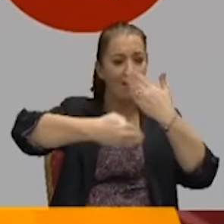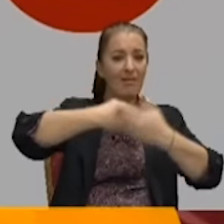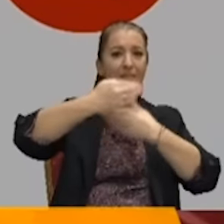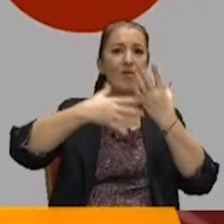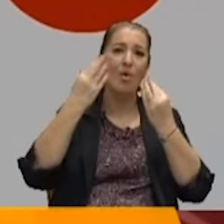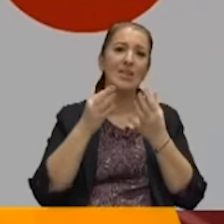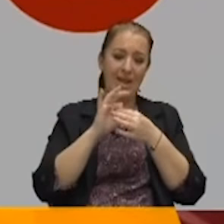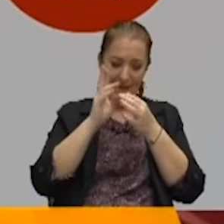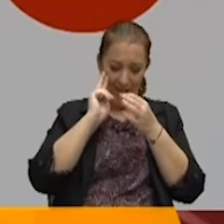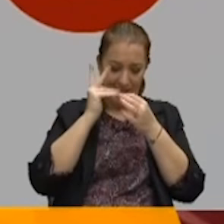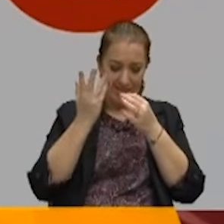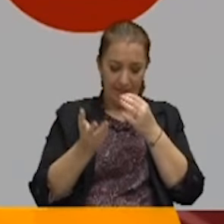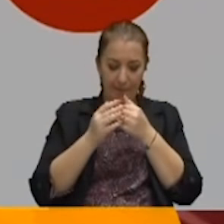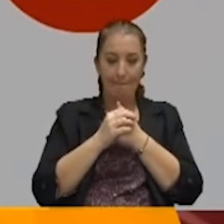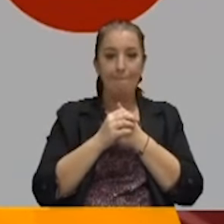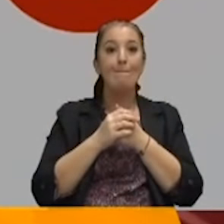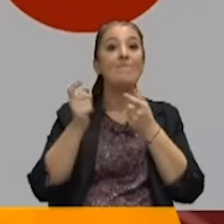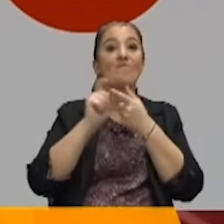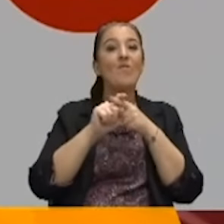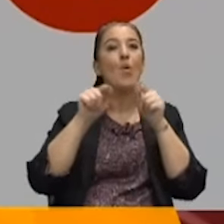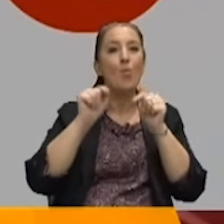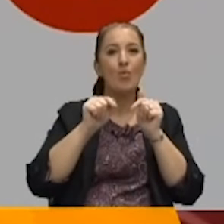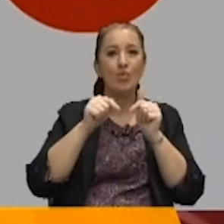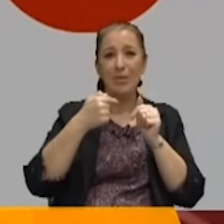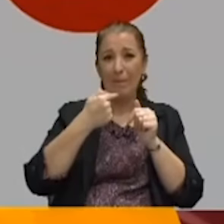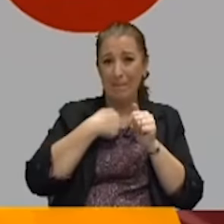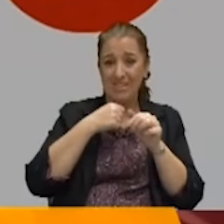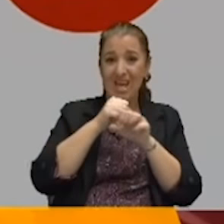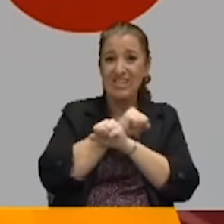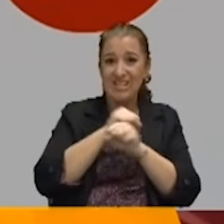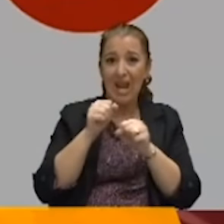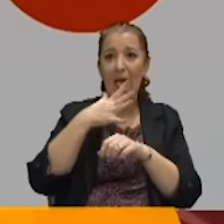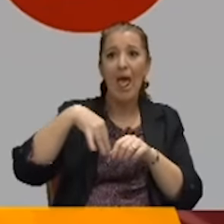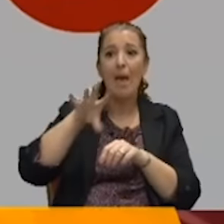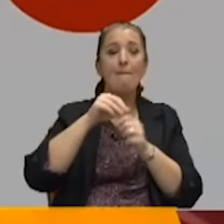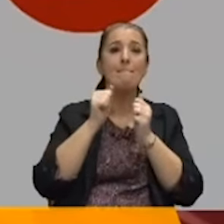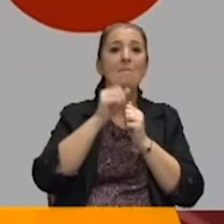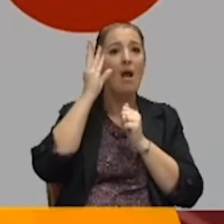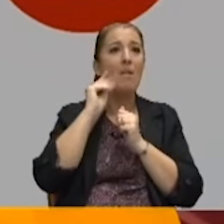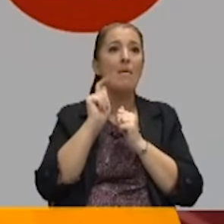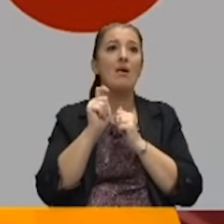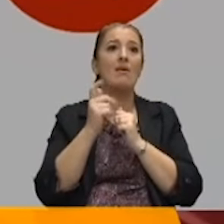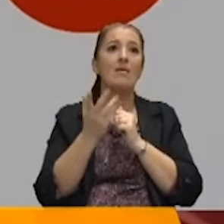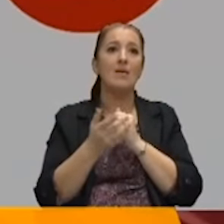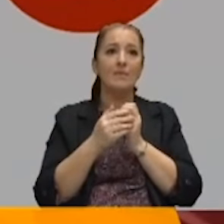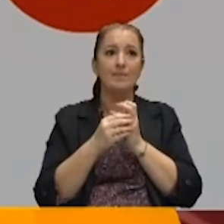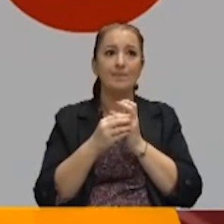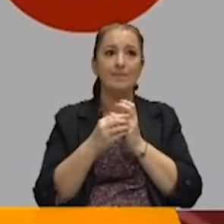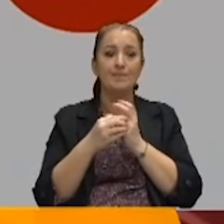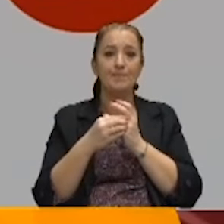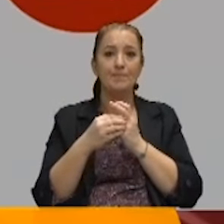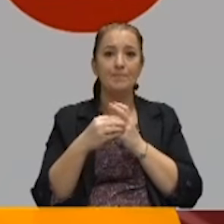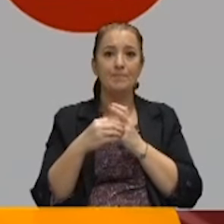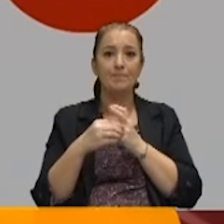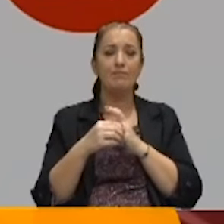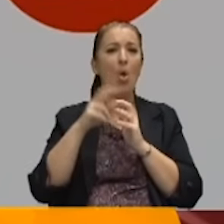ki bu böyle. Ve bunun kurumumuza zararını hep beraber anlamak zorundayız. Hani dolarla, euroyla